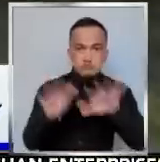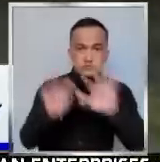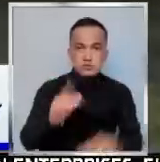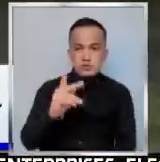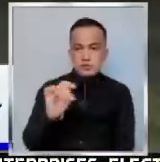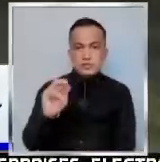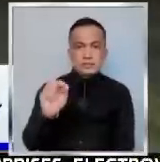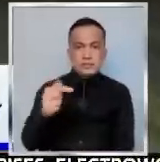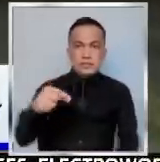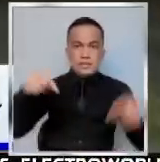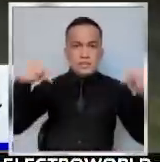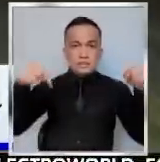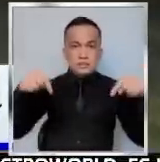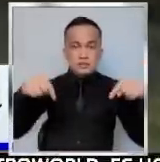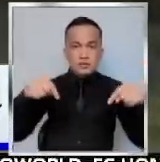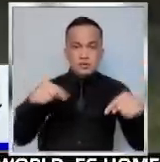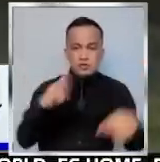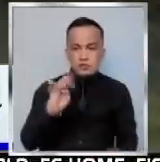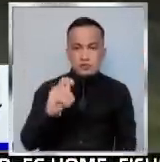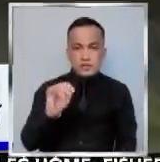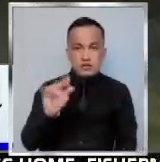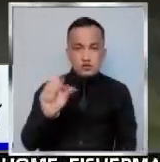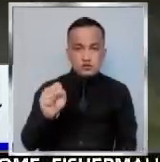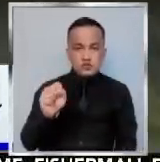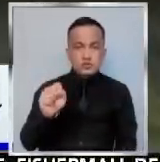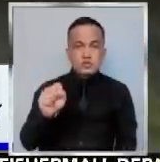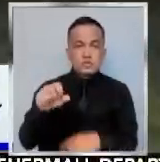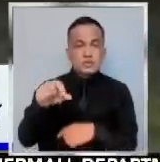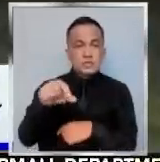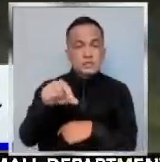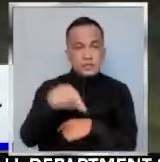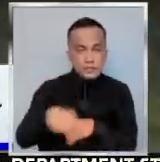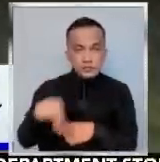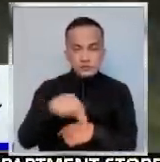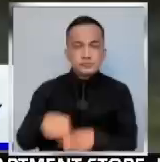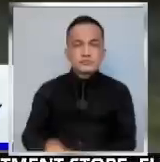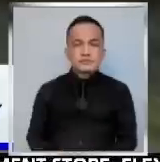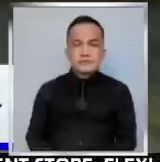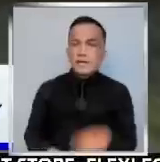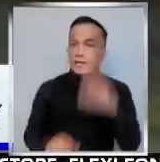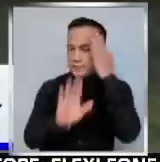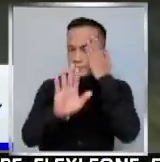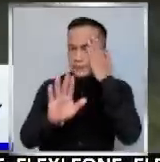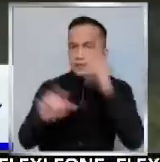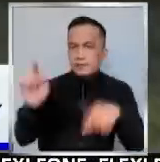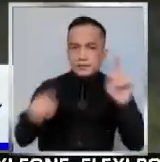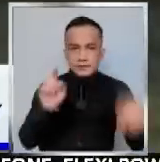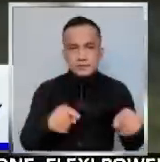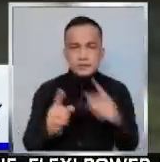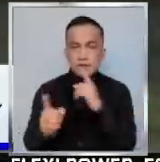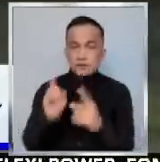dito sa Burdeos, Quezon. Alam mo, Vicky, doon iba-iba man yung mga nakausap natin ng mga residente